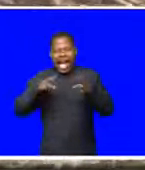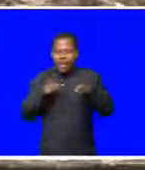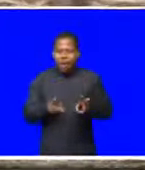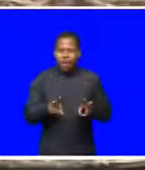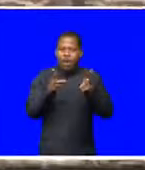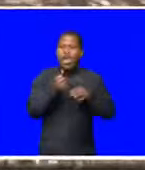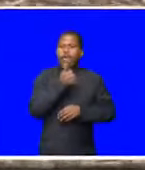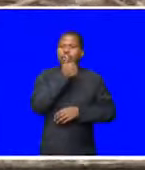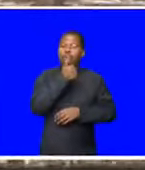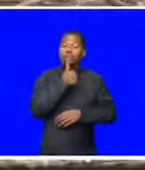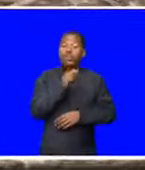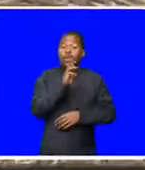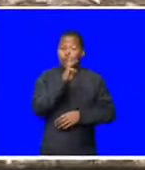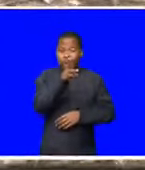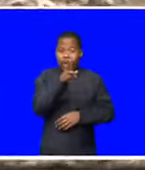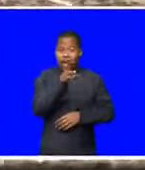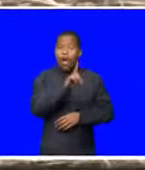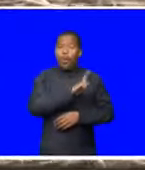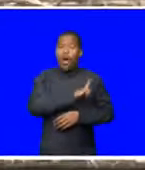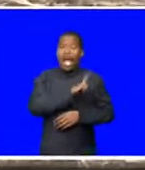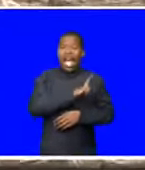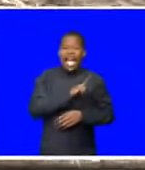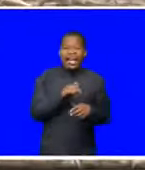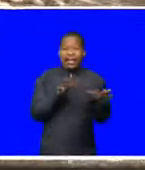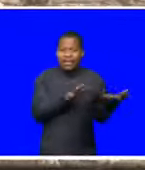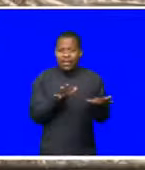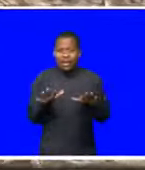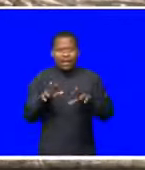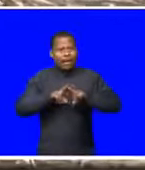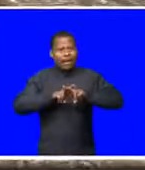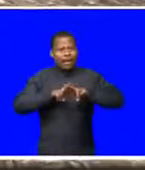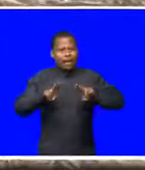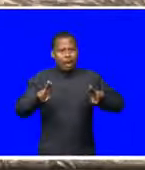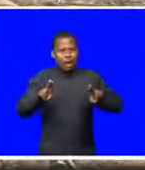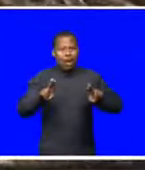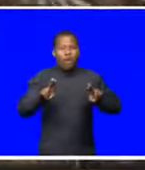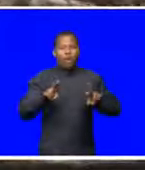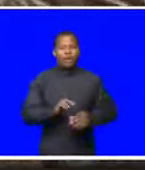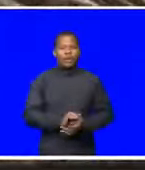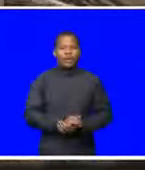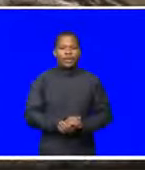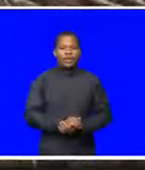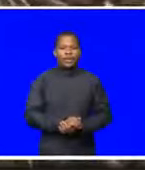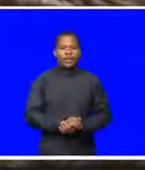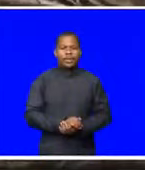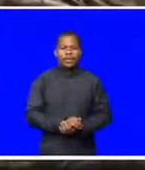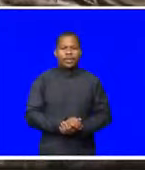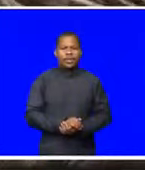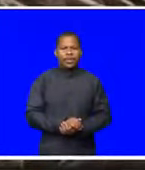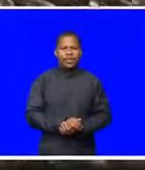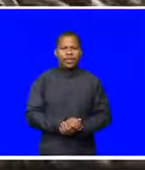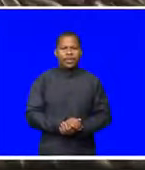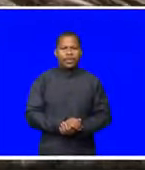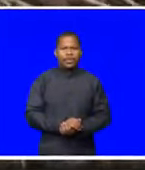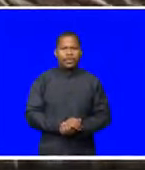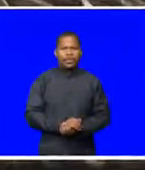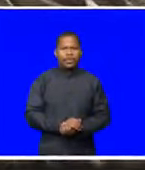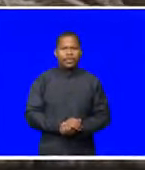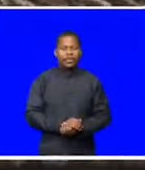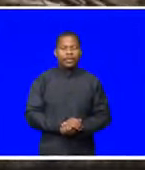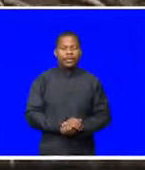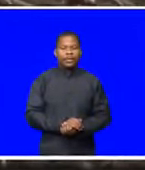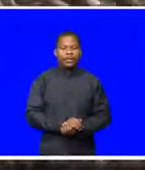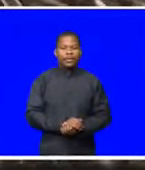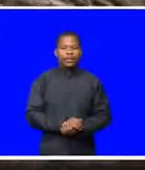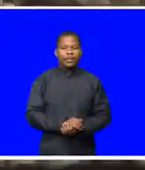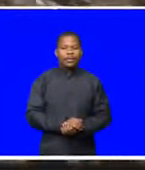kude nayo imvula ina bangakhinya beteki umsebenti wokulayisha uchubeke. Umbiko ohlanganiswe ngithembelihle emagutshwa ndithombe